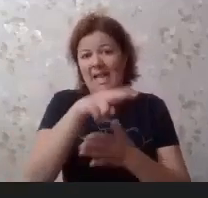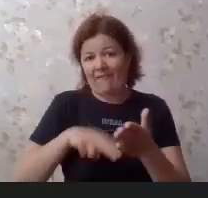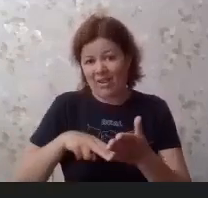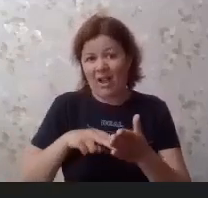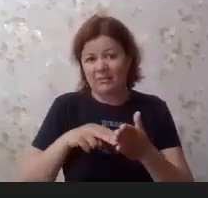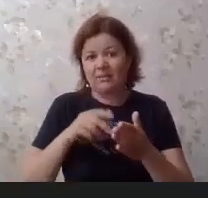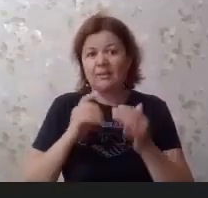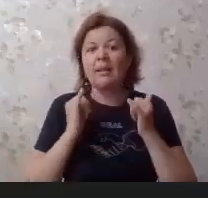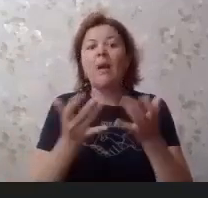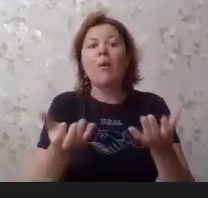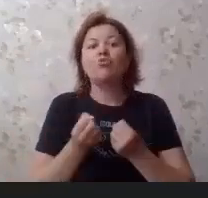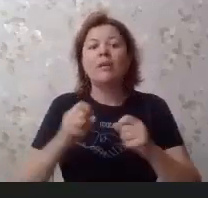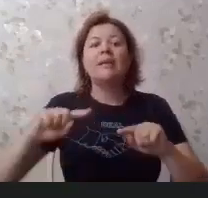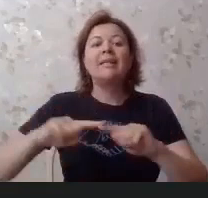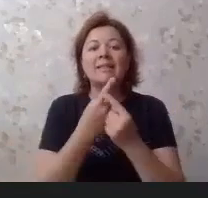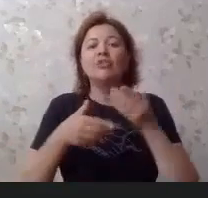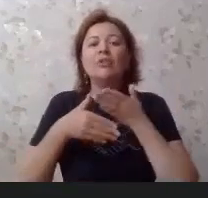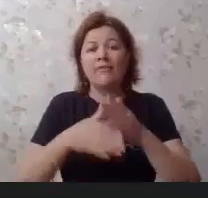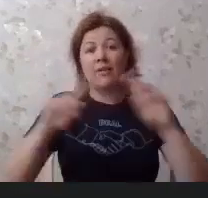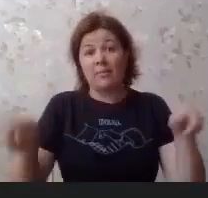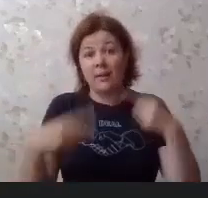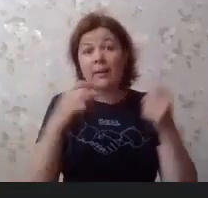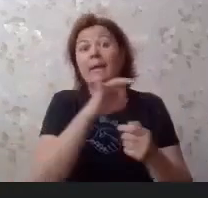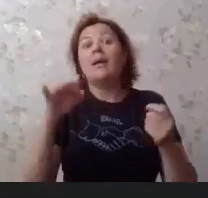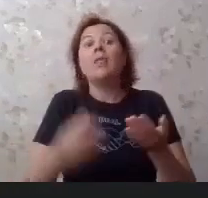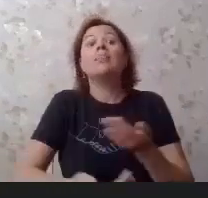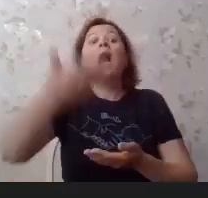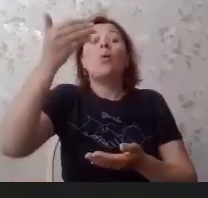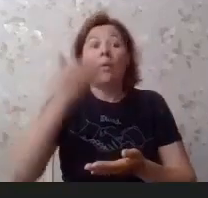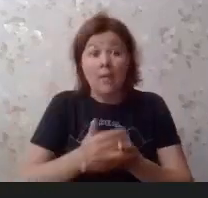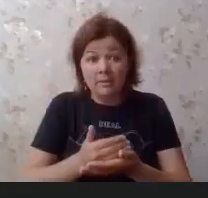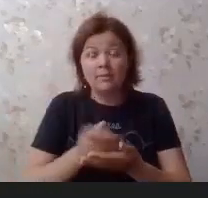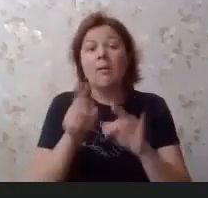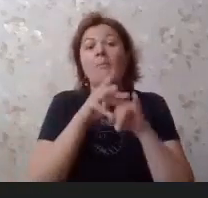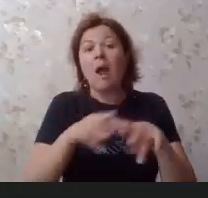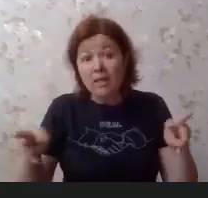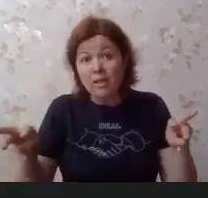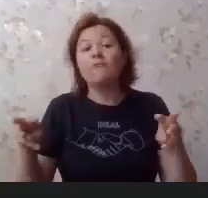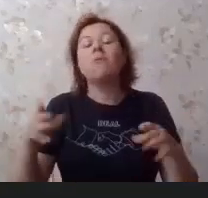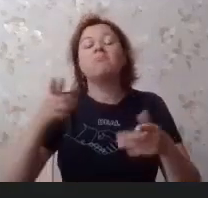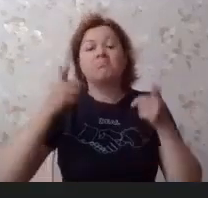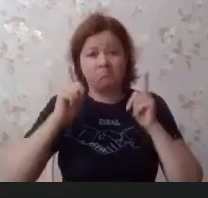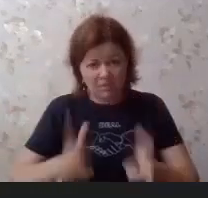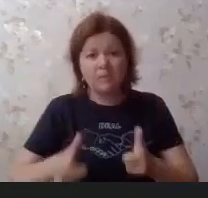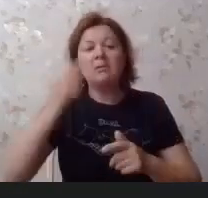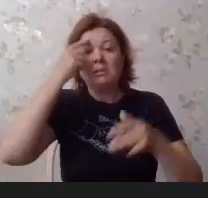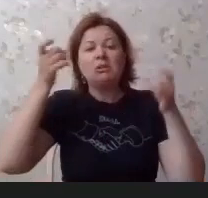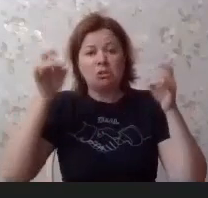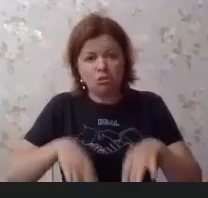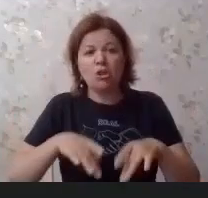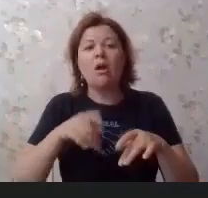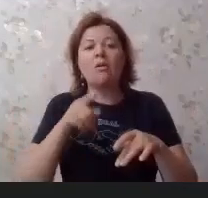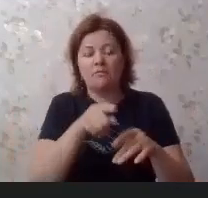и наконец-то, так сказать, правительство услышало нас и решило внедрить и в